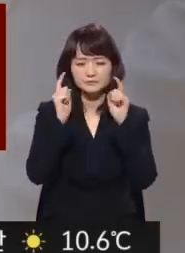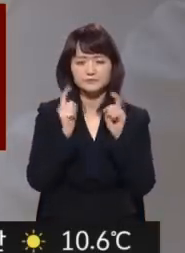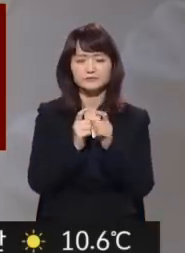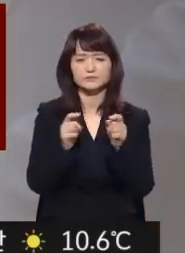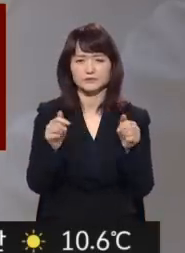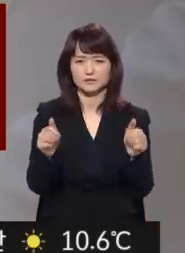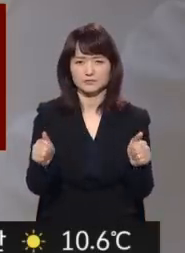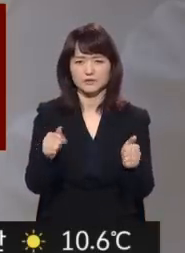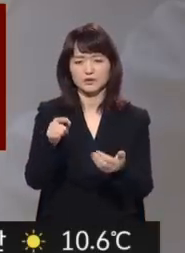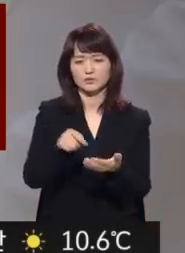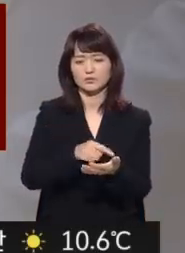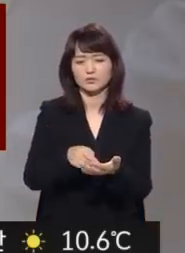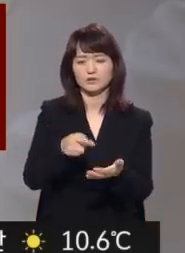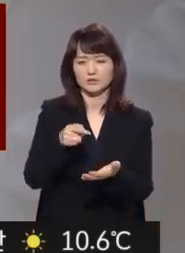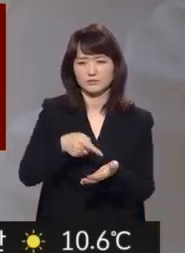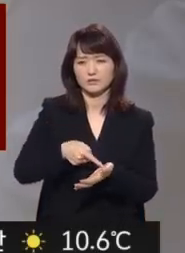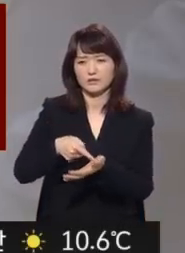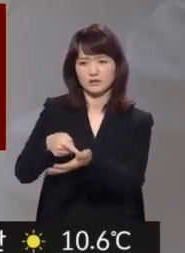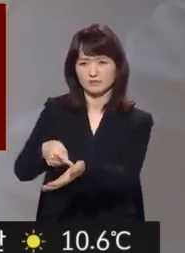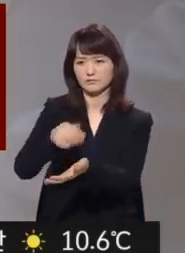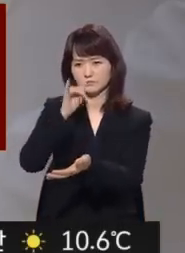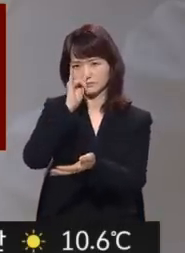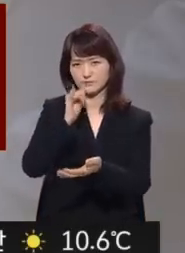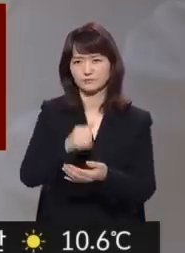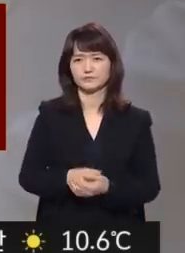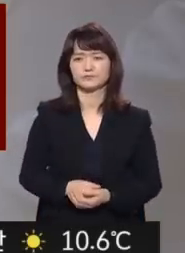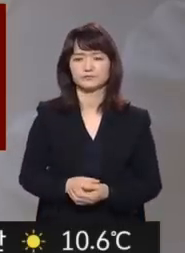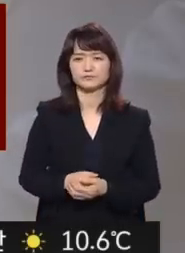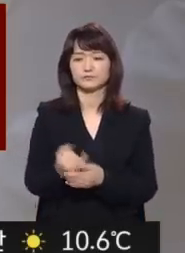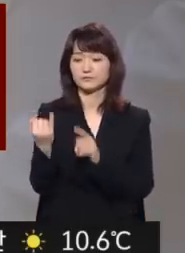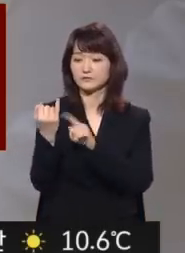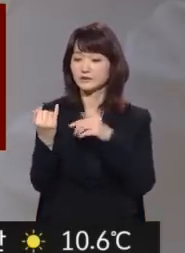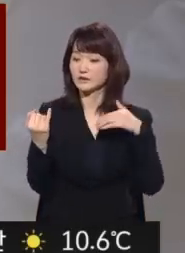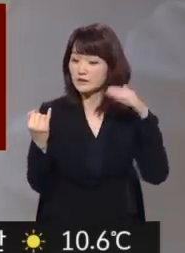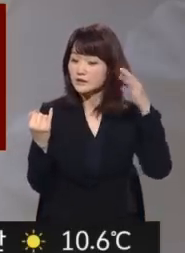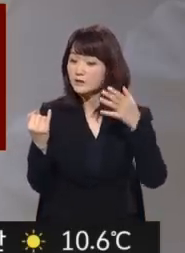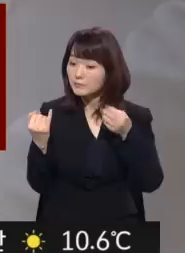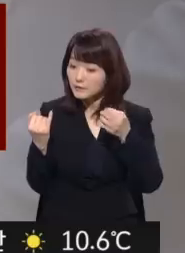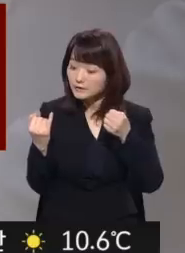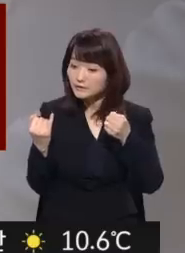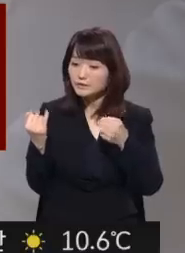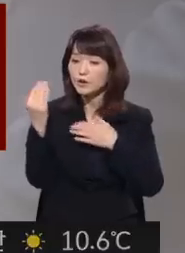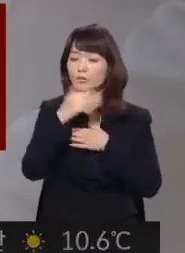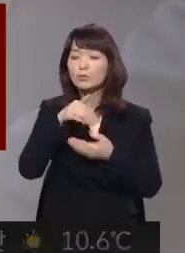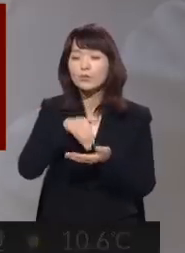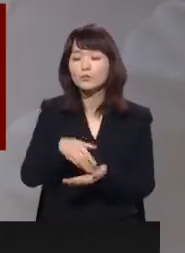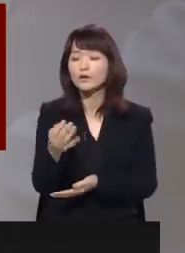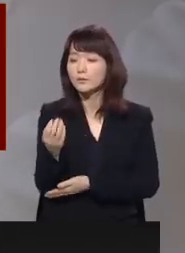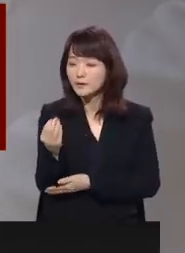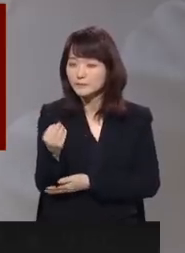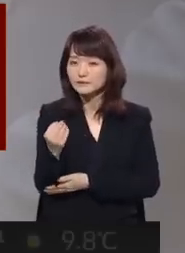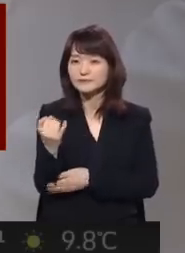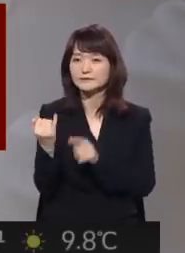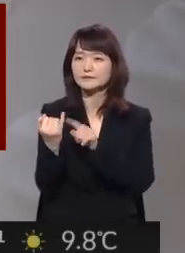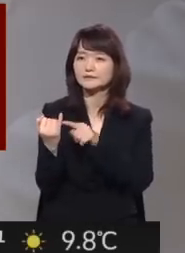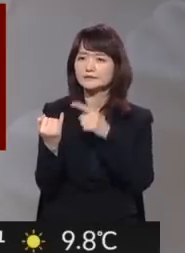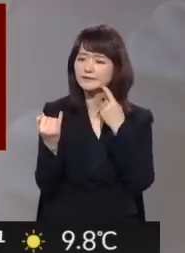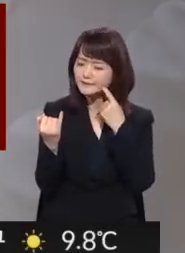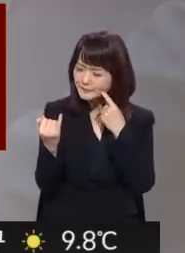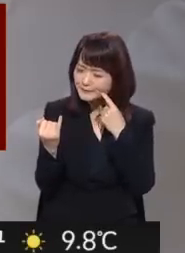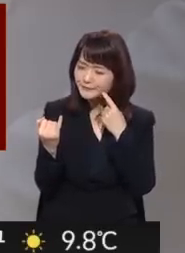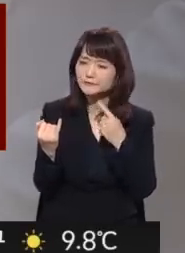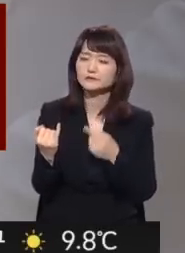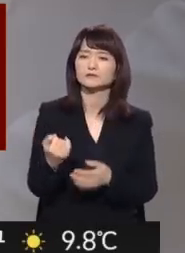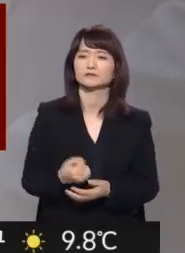손해배상도 생각할 수 있을 정도의 상황이었는데 일단 키 몸무게 물어본 거 입부 이쁘다라고 얘기한게 이력서에 키